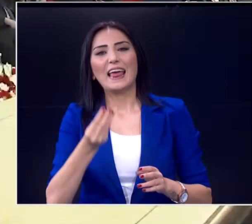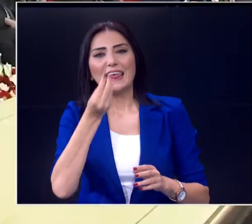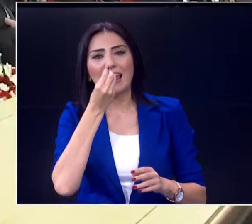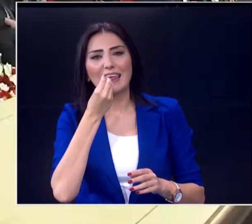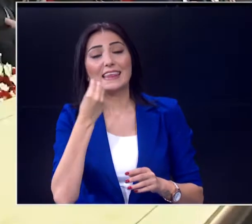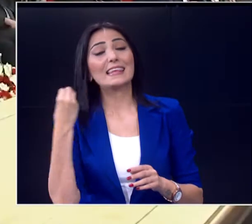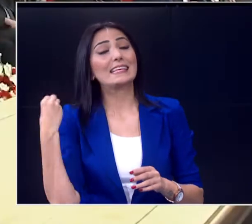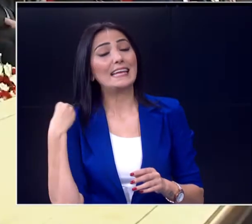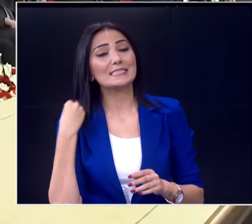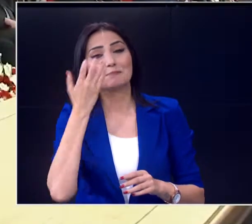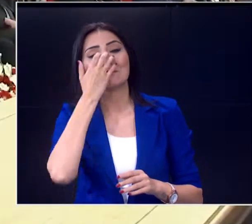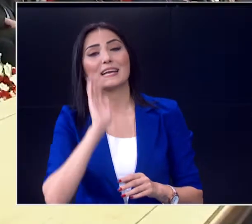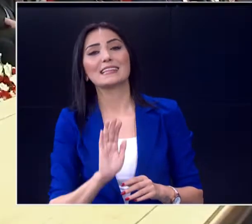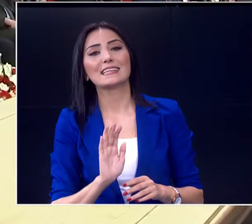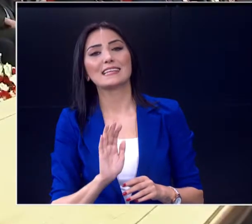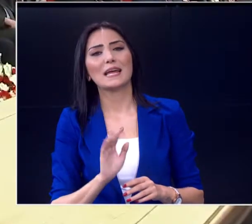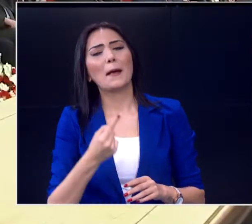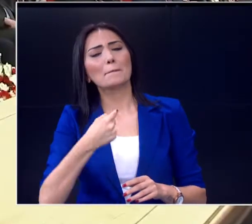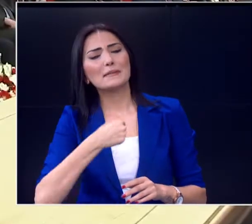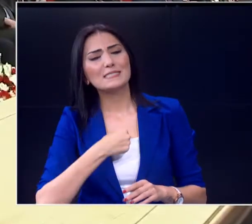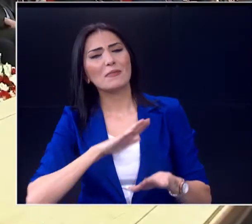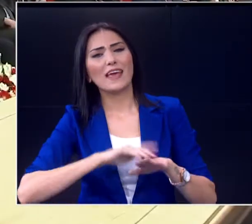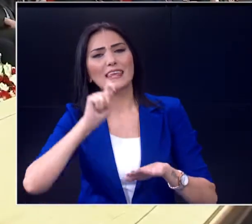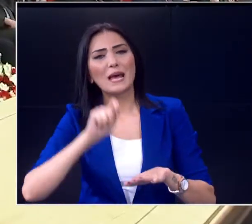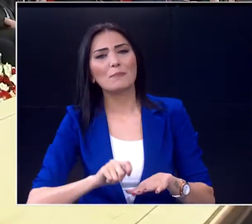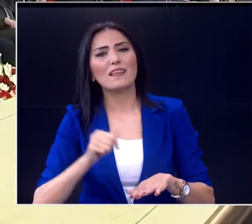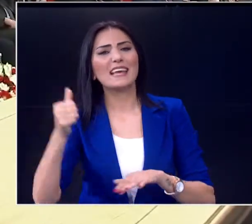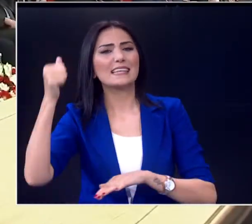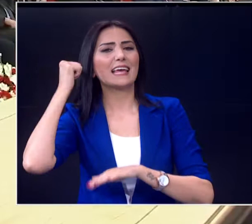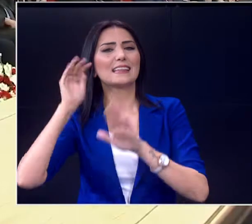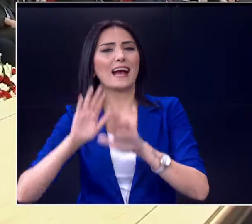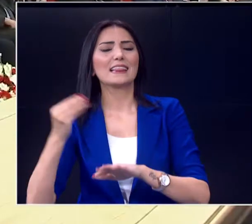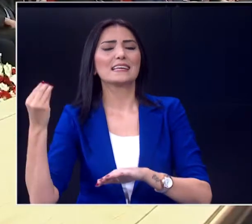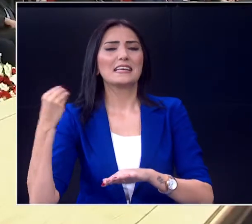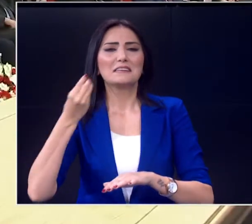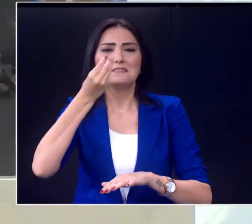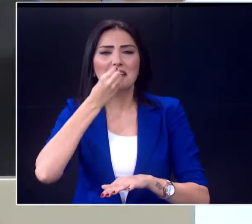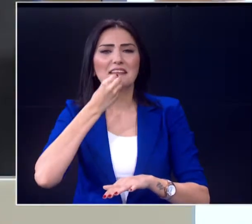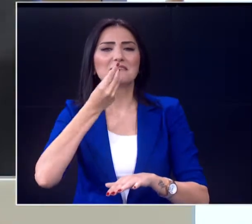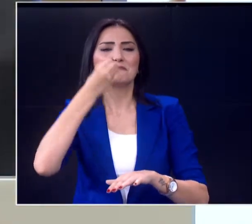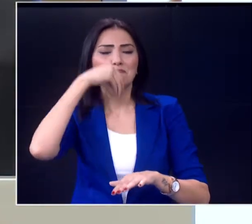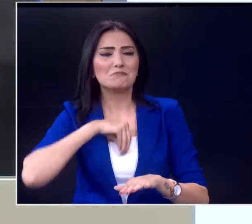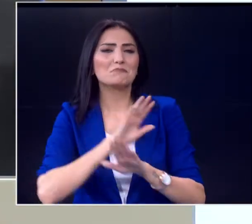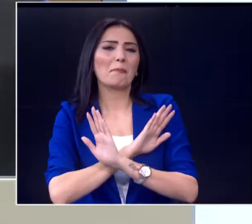Yenisi beklenir. Bizim de yapılanlar geride kaldı. Yenildi, yutuldu,